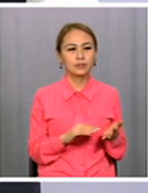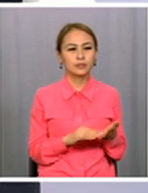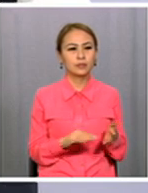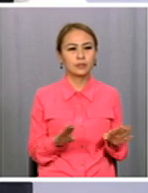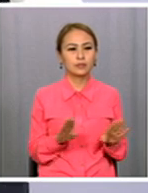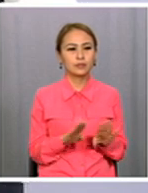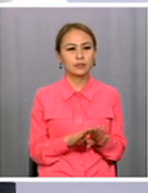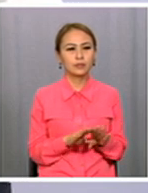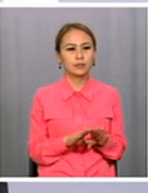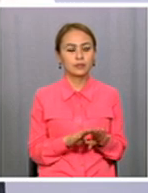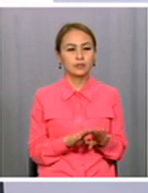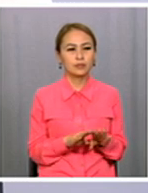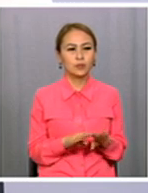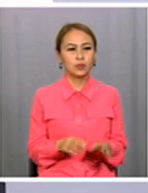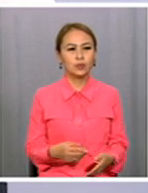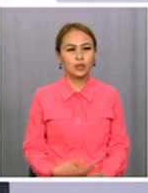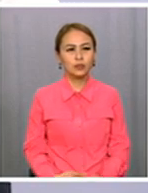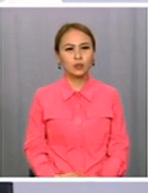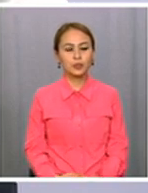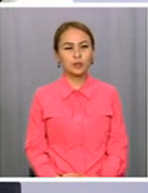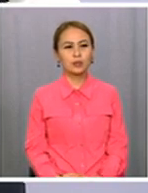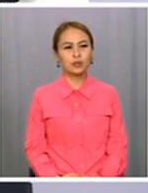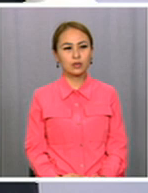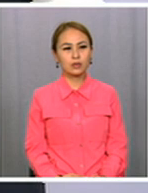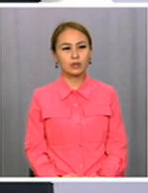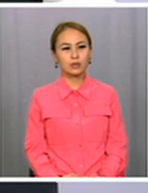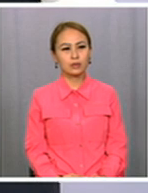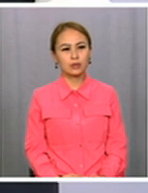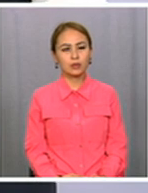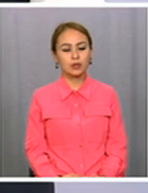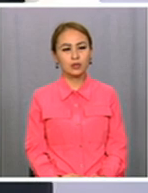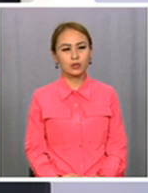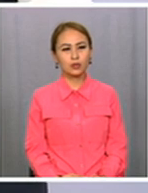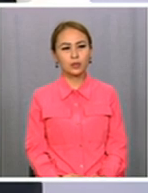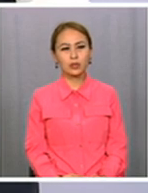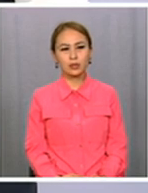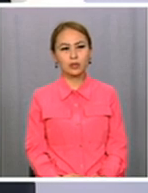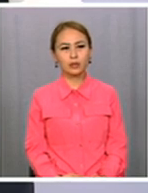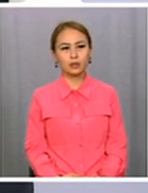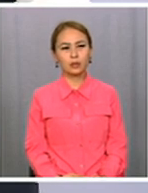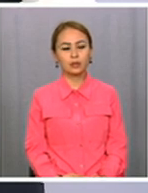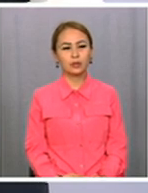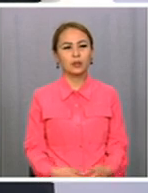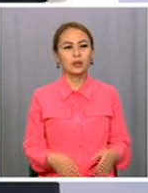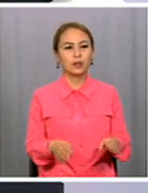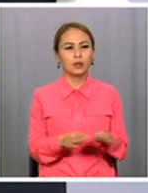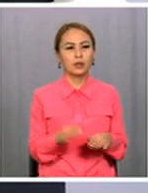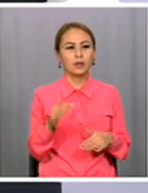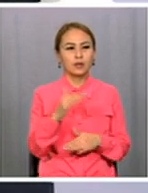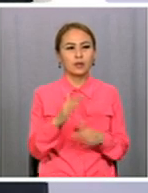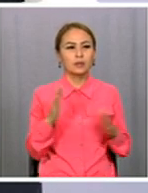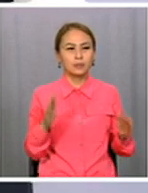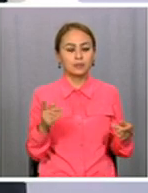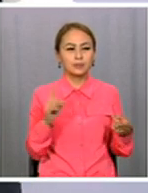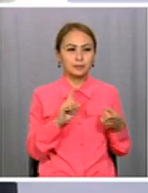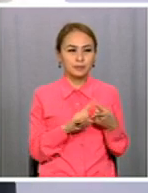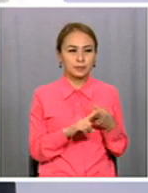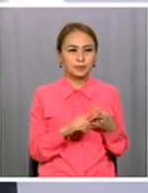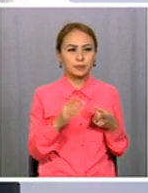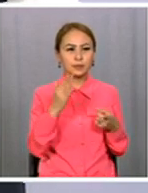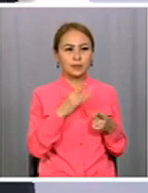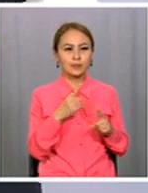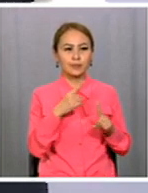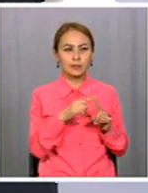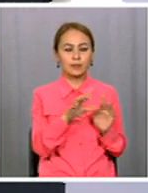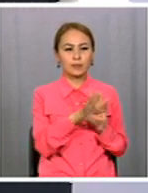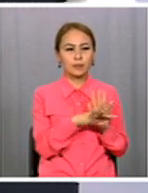тәуелсіз айнымалыны X деп, ал тәуелді айнымалыны Y деп белгілейтінбіз. Ендеше квадраттың қабырғасы бұл жерде тәуелсіз айнымалы, оны X деп алайық